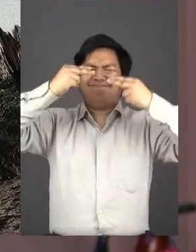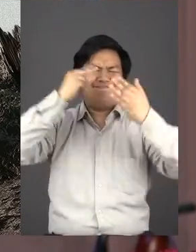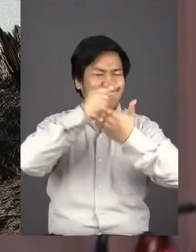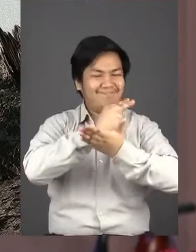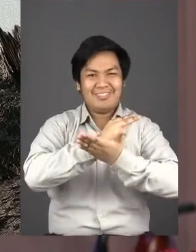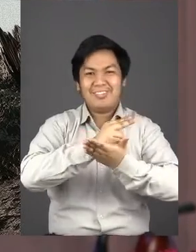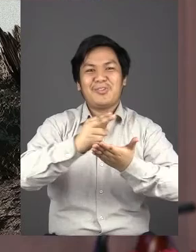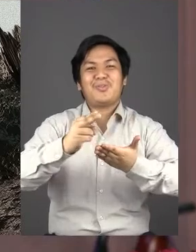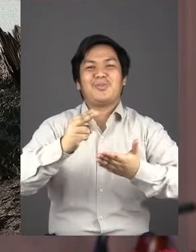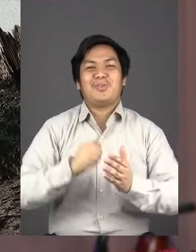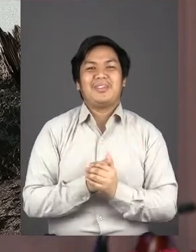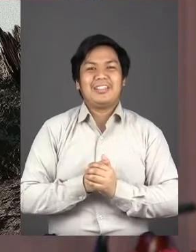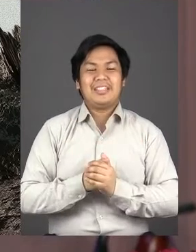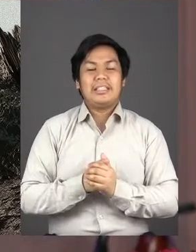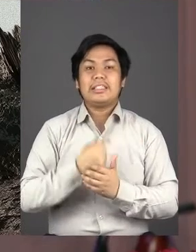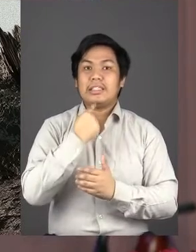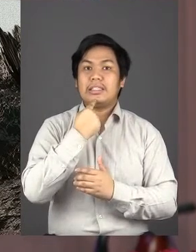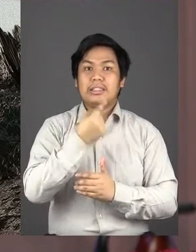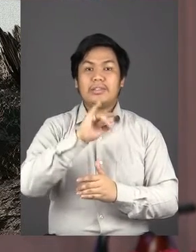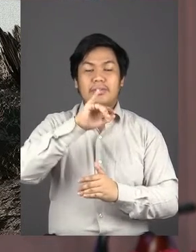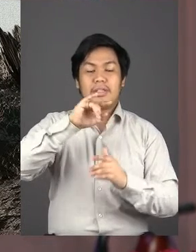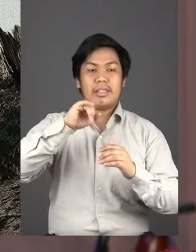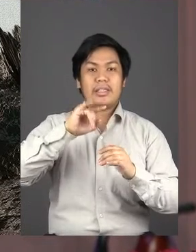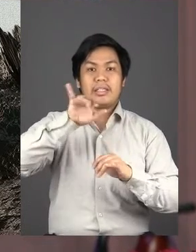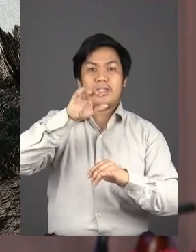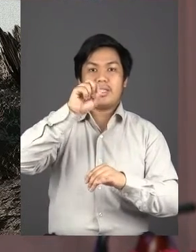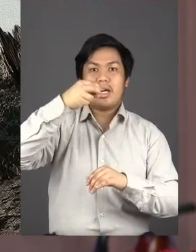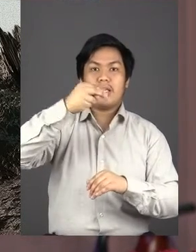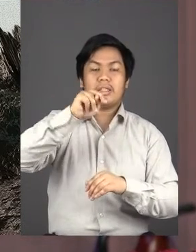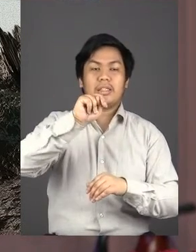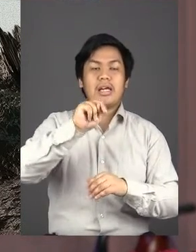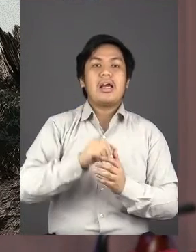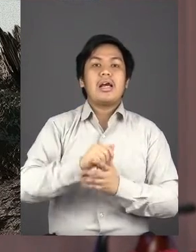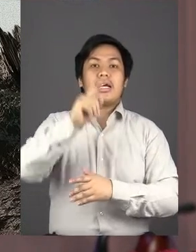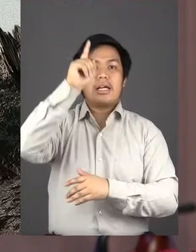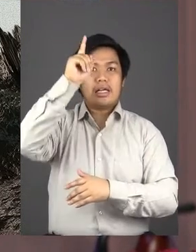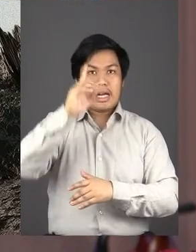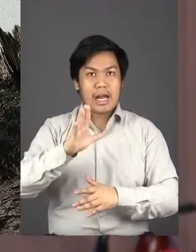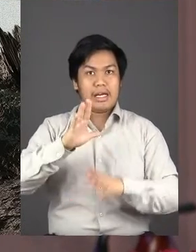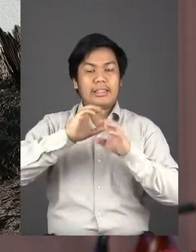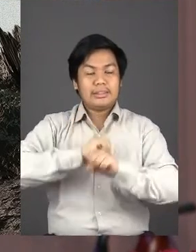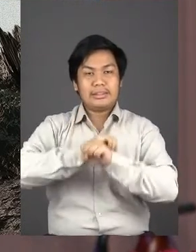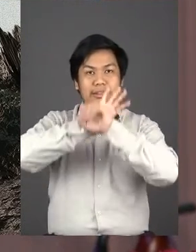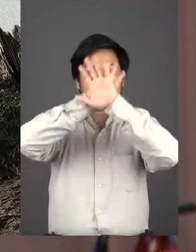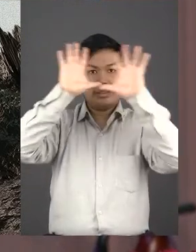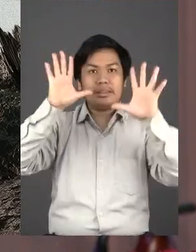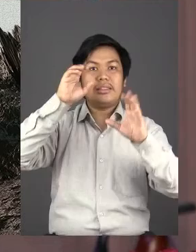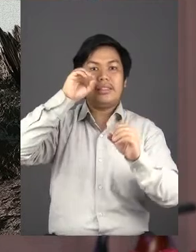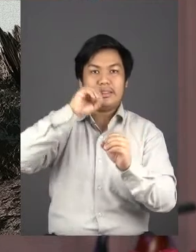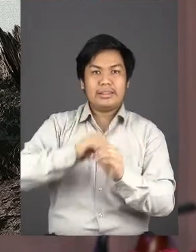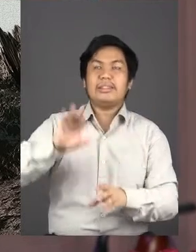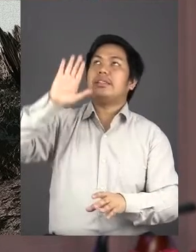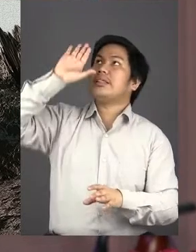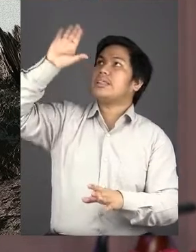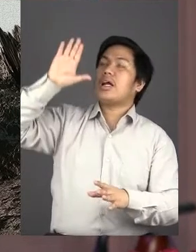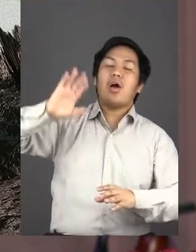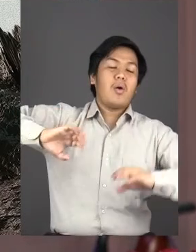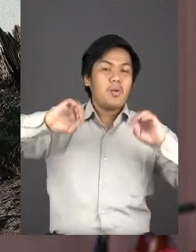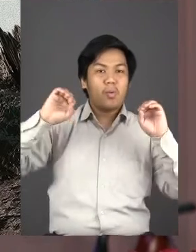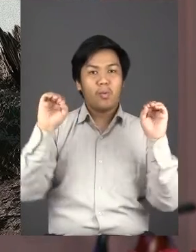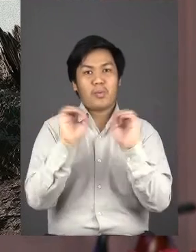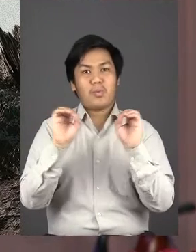Kaya ang sabi ni John, sa 1 John 1:5, God is light, and in Him there is